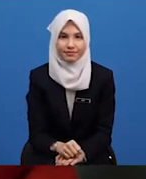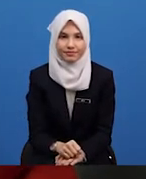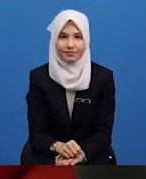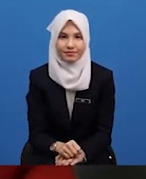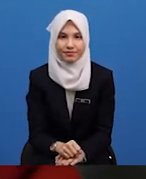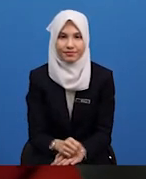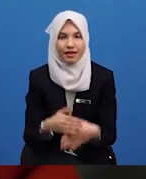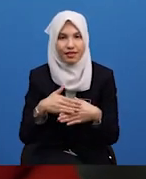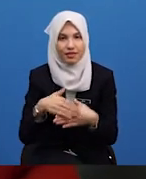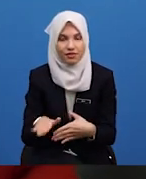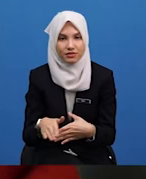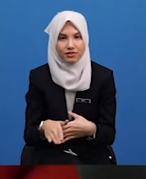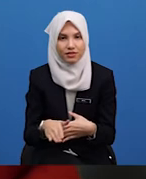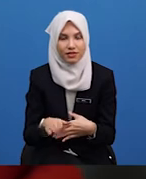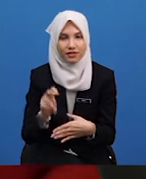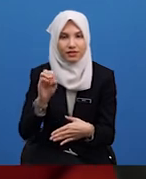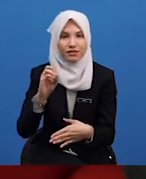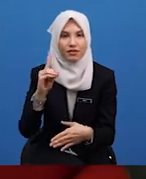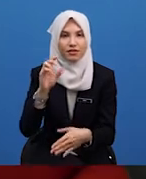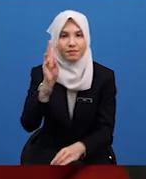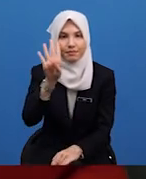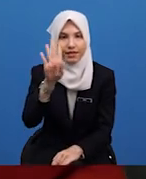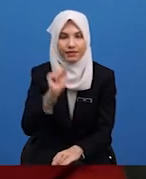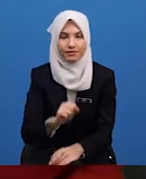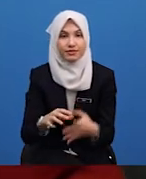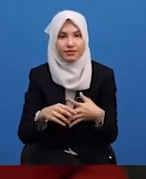Kemudian diteruskan dengan not B menggunakan jari ketiga.